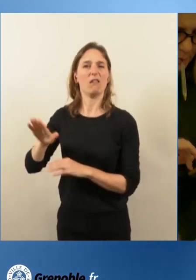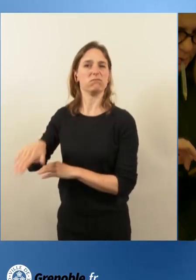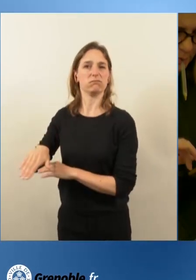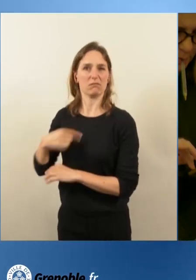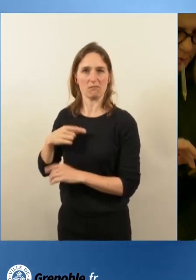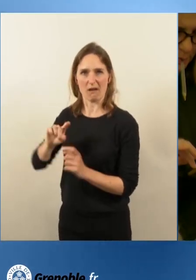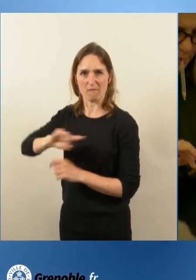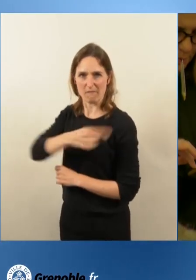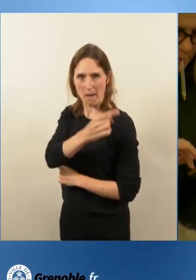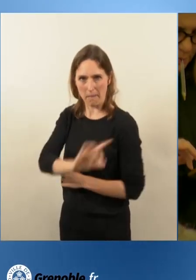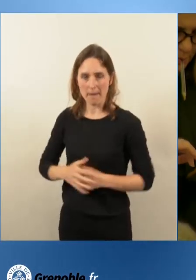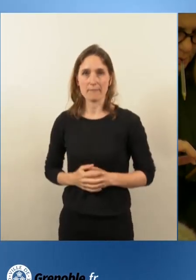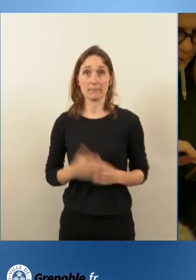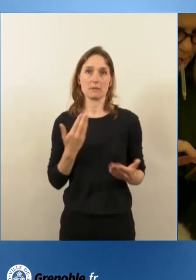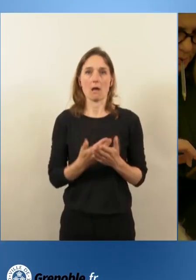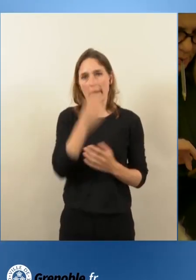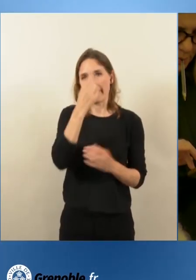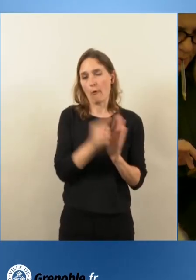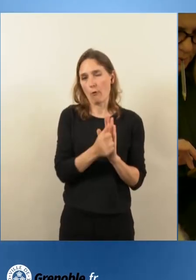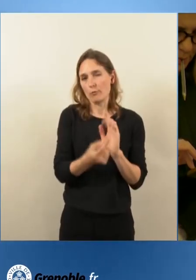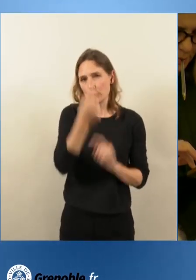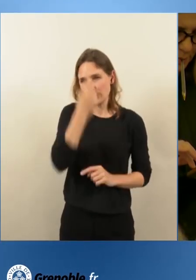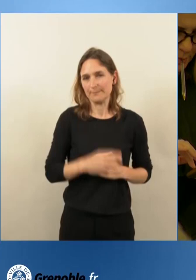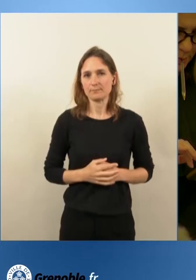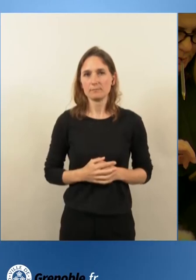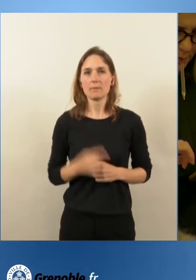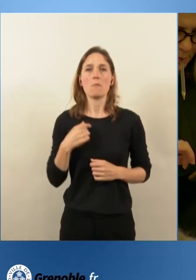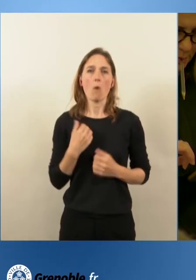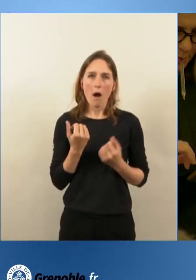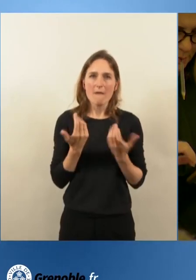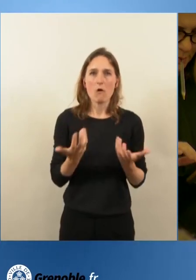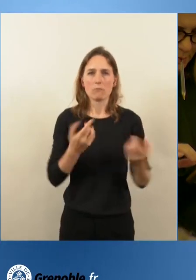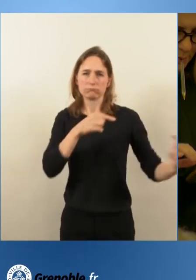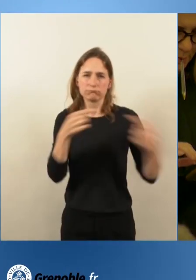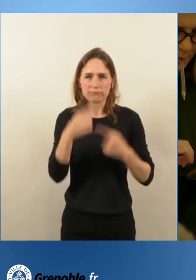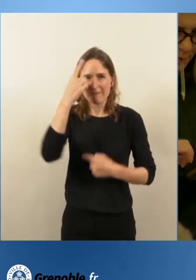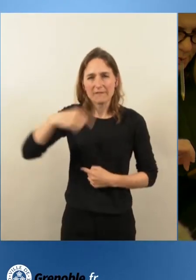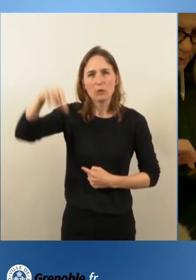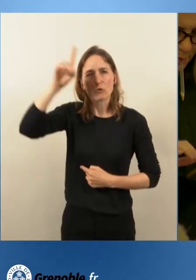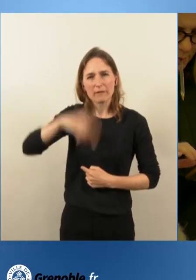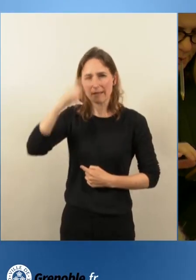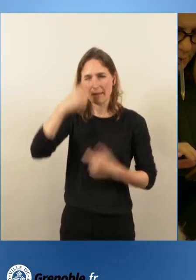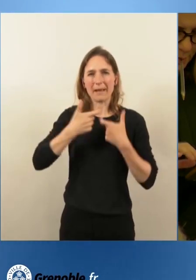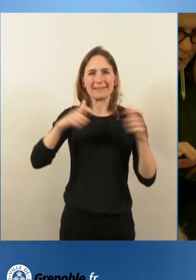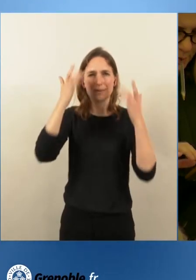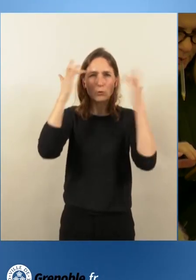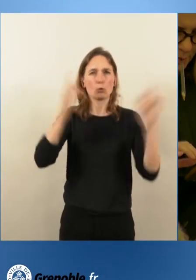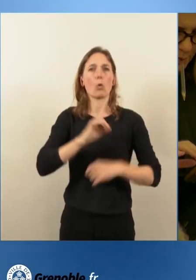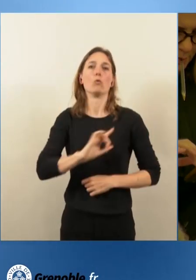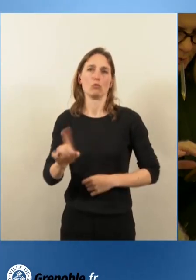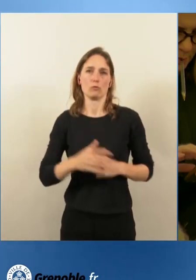ne porte pas sur une analyse philosophique de l'accès à la culture il est beaucoup plus terre à terre vous allez voir